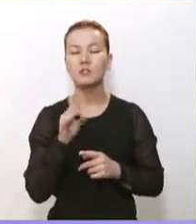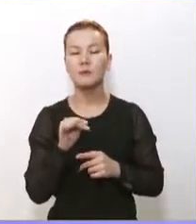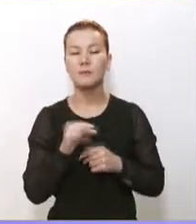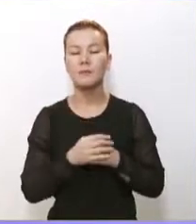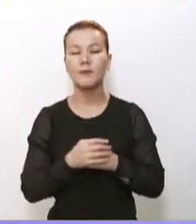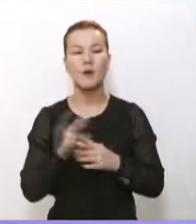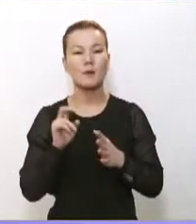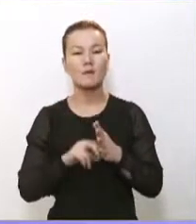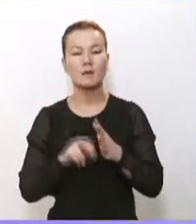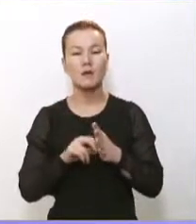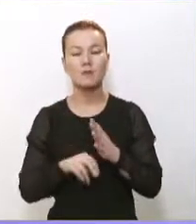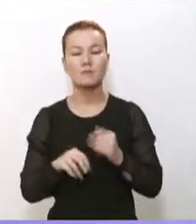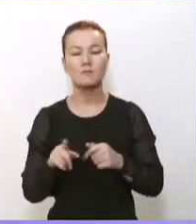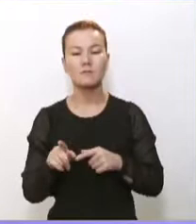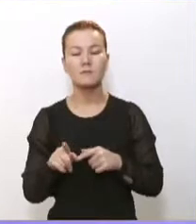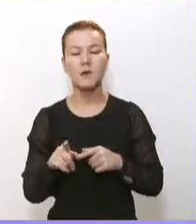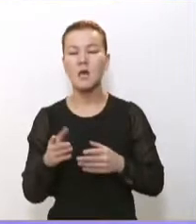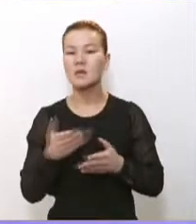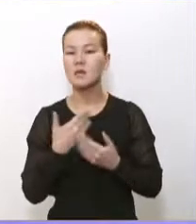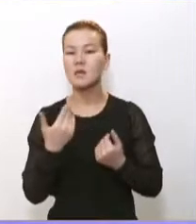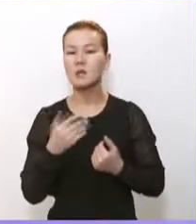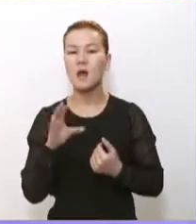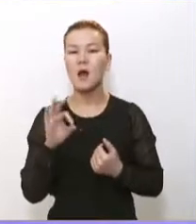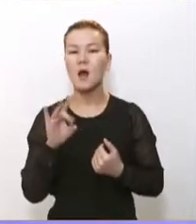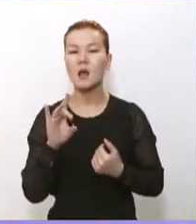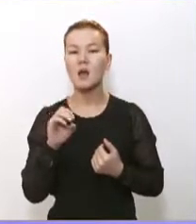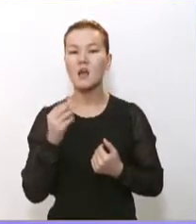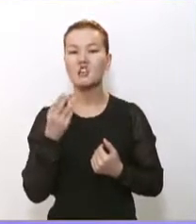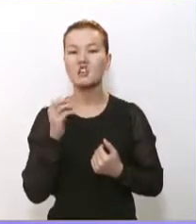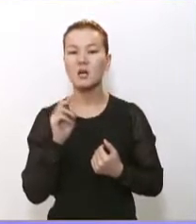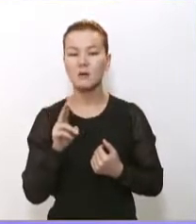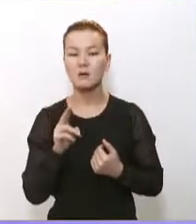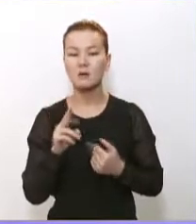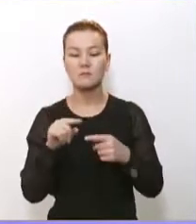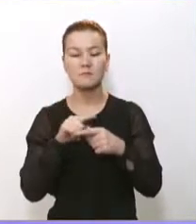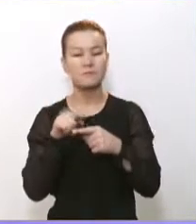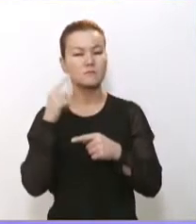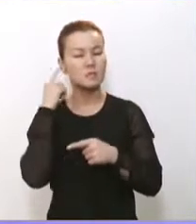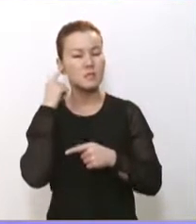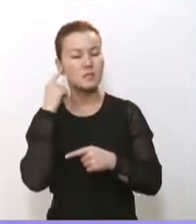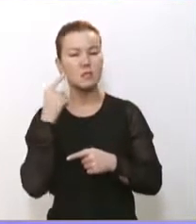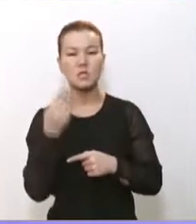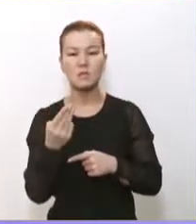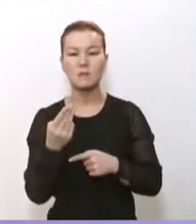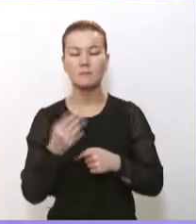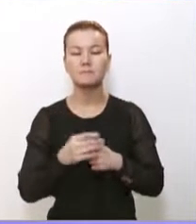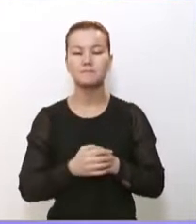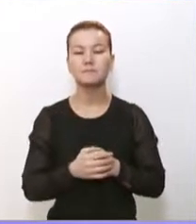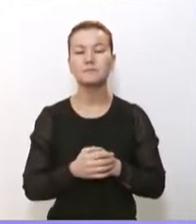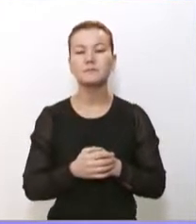Проверяем. Нет орешек. Слышится звук «ш».